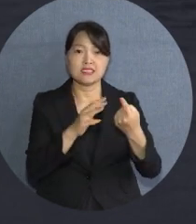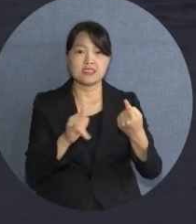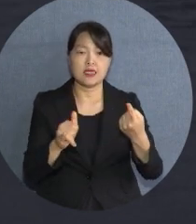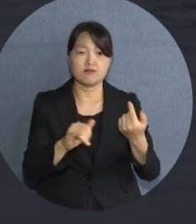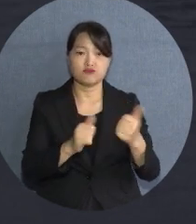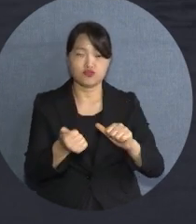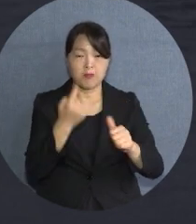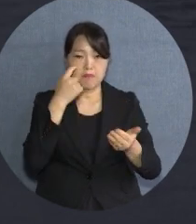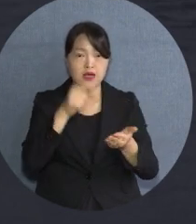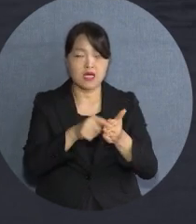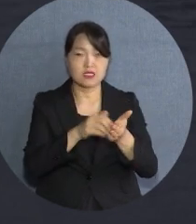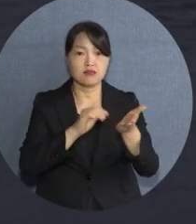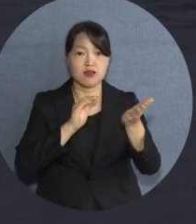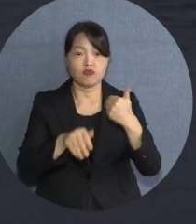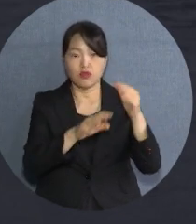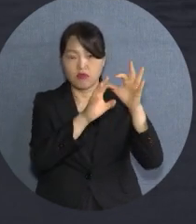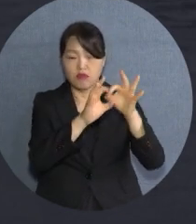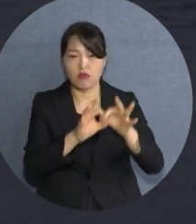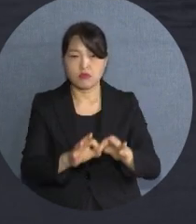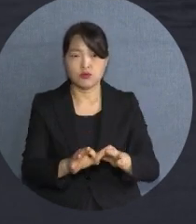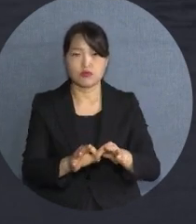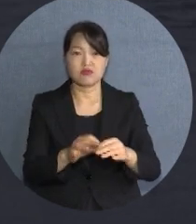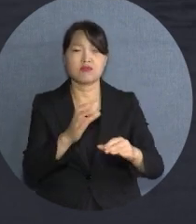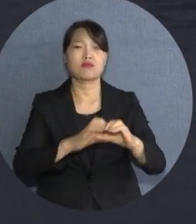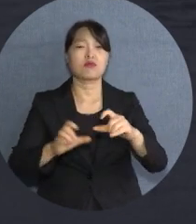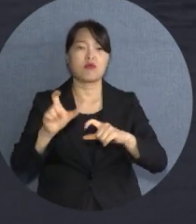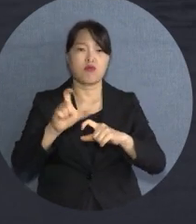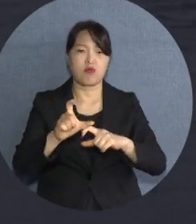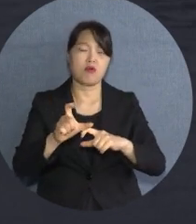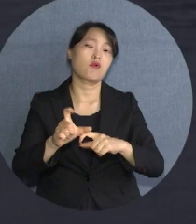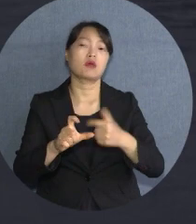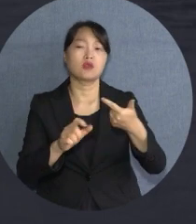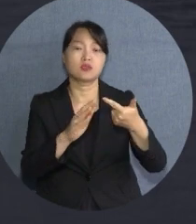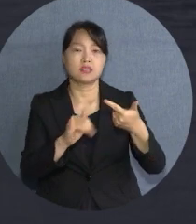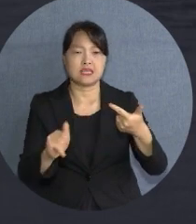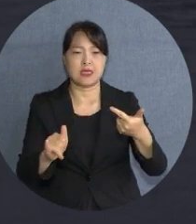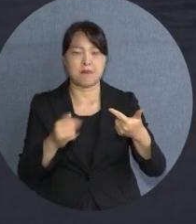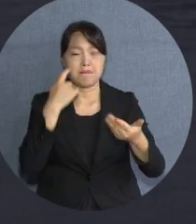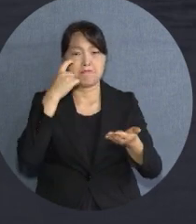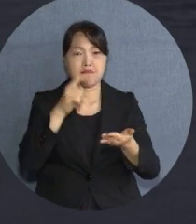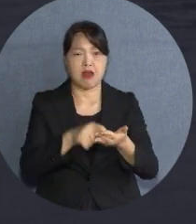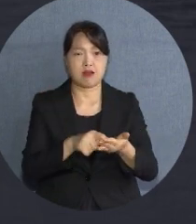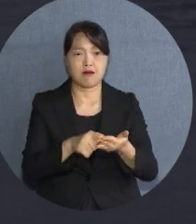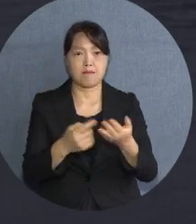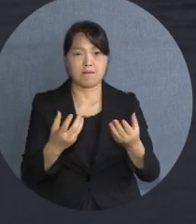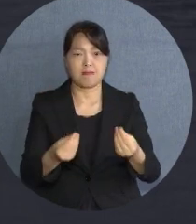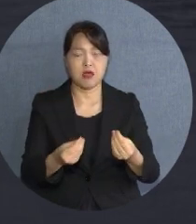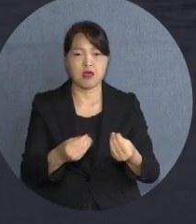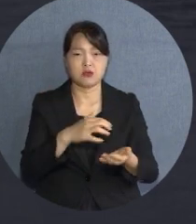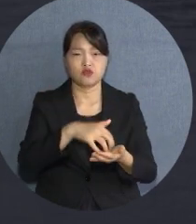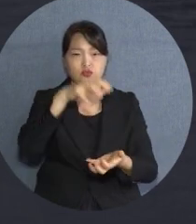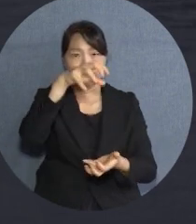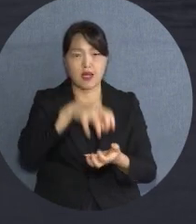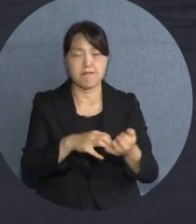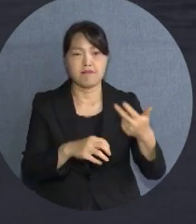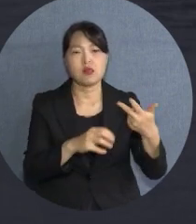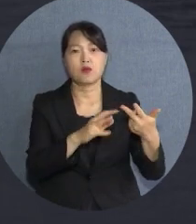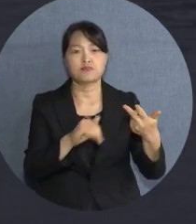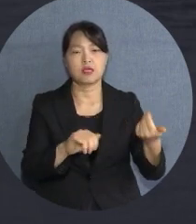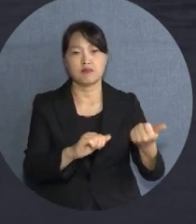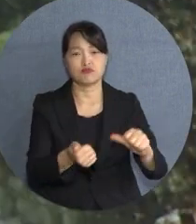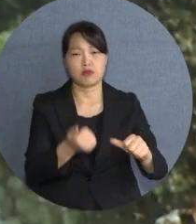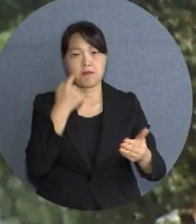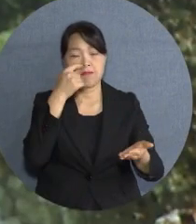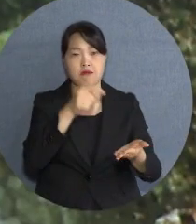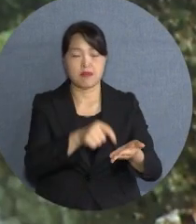사망된 이후에 오늘 수색을 통해서 6명의 사망자가 추가로 확인되면서 누적 사망자가 7명으로